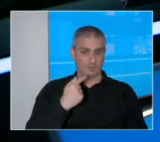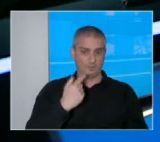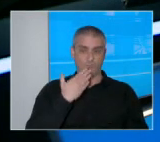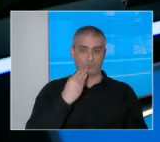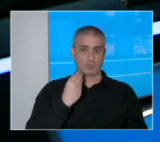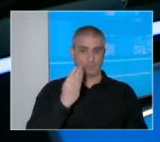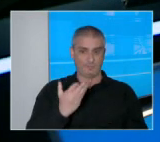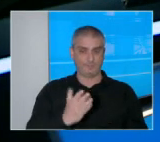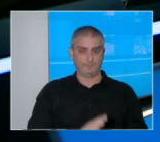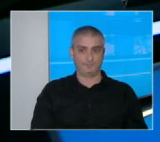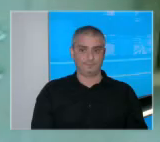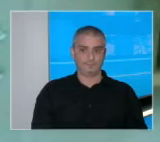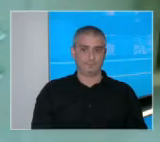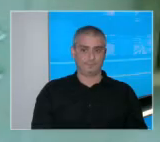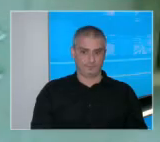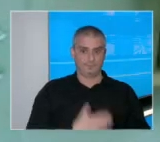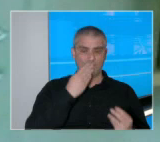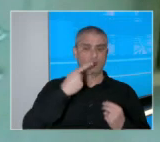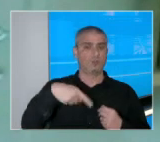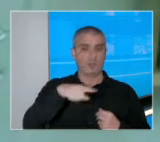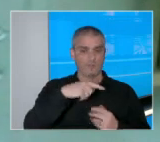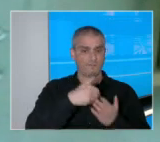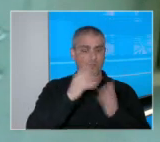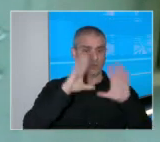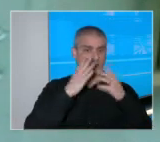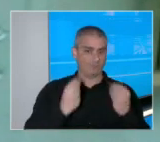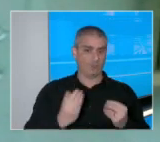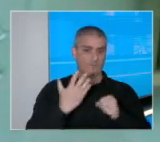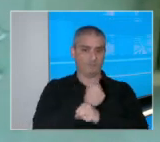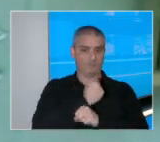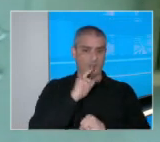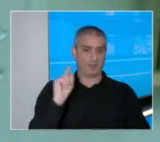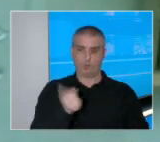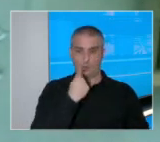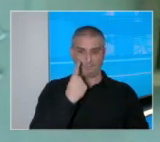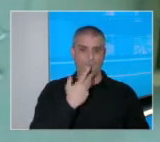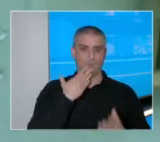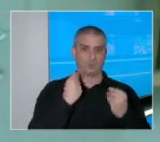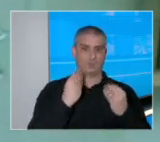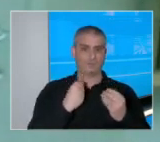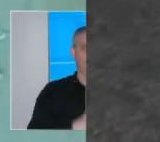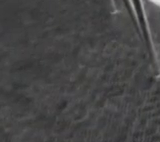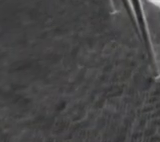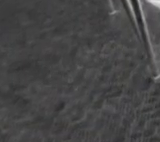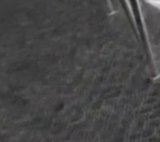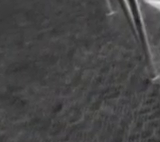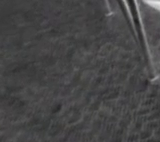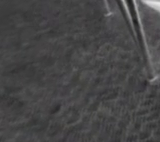תודה רבה לך. תודה לכם, והמשך ערב טוב, ובהצלחה לכולנו. תודה, תהיו בריאים.